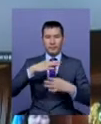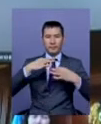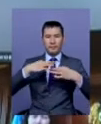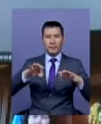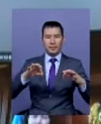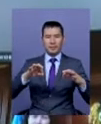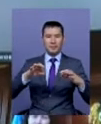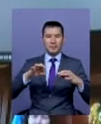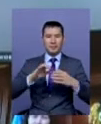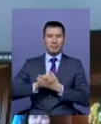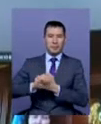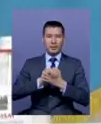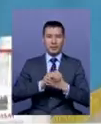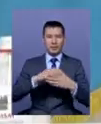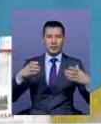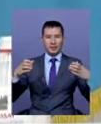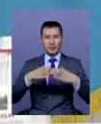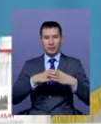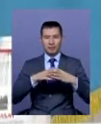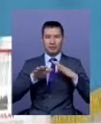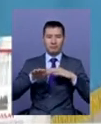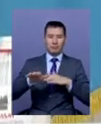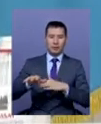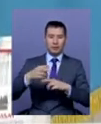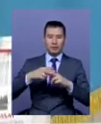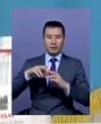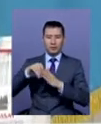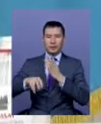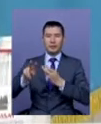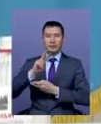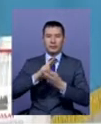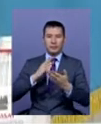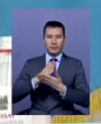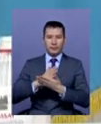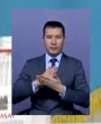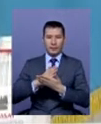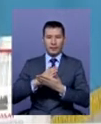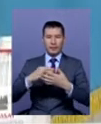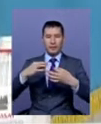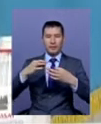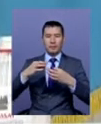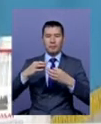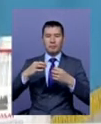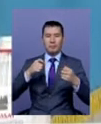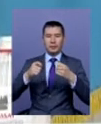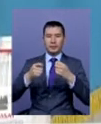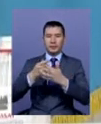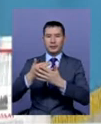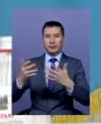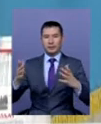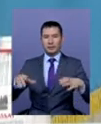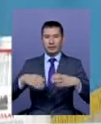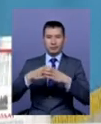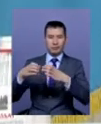туралы демократиялық тұрғыдан мүлде жаңа заң күшіне енді. Саяси партияларды құру және тіркеу